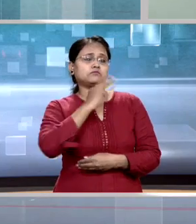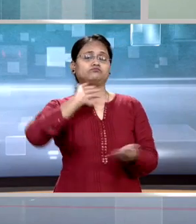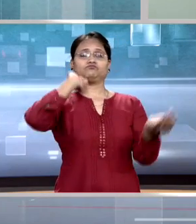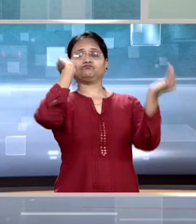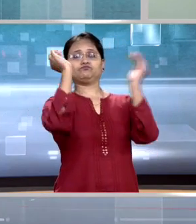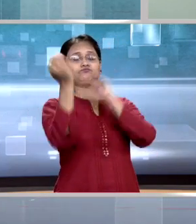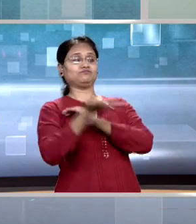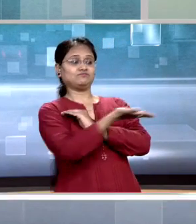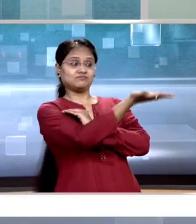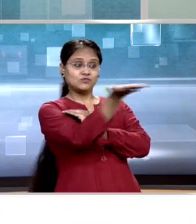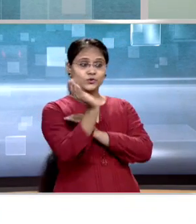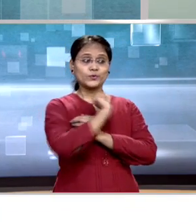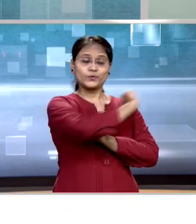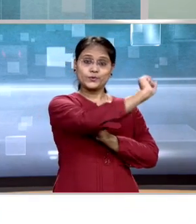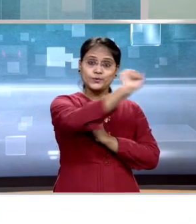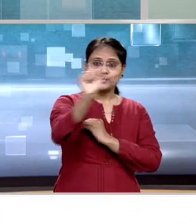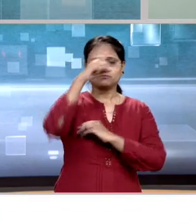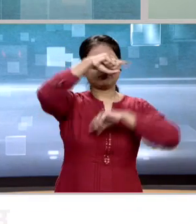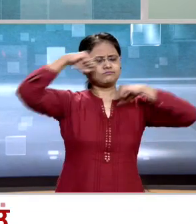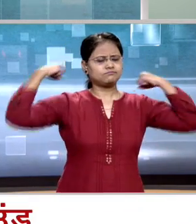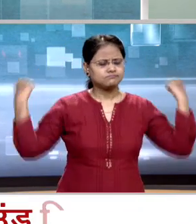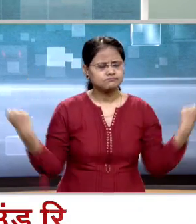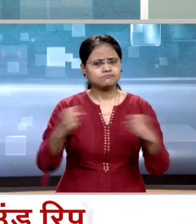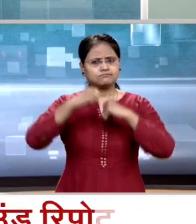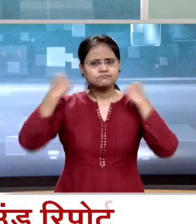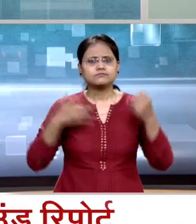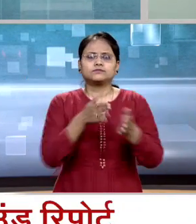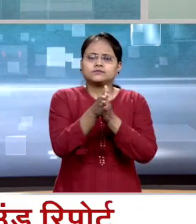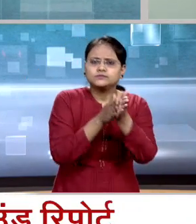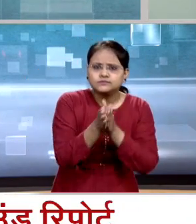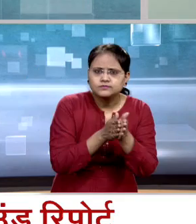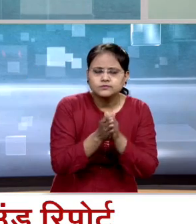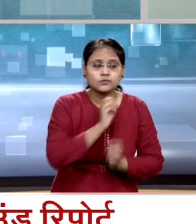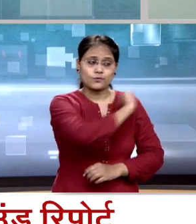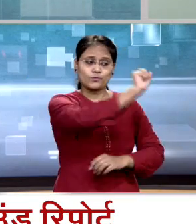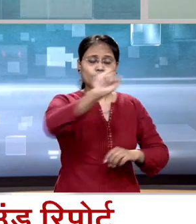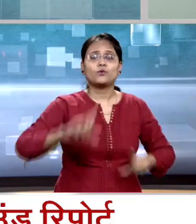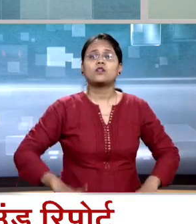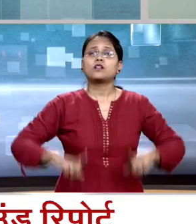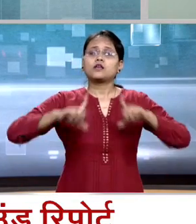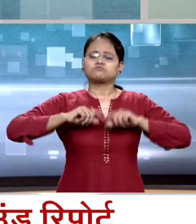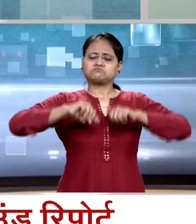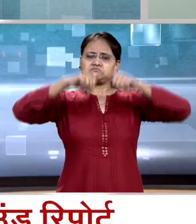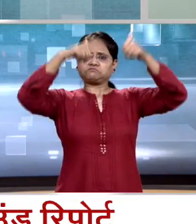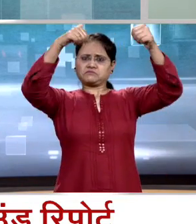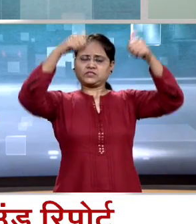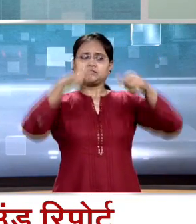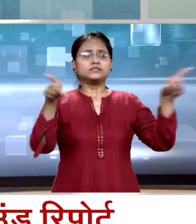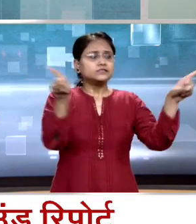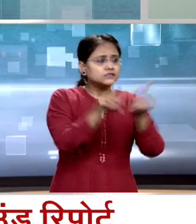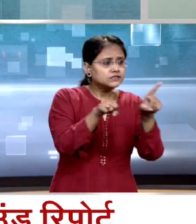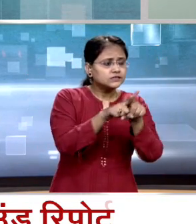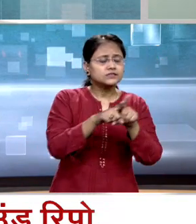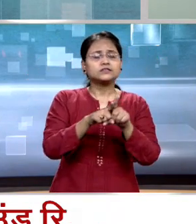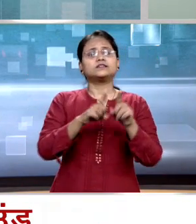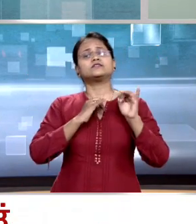खूबसूरत दुनिया में, जहां इन लोगों ने अपनी कड़ी मेहनत और लगन के साथ अपने जीवन को उतना ही सफल बनाया